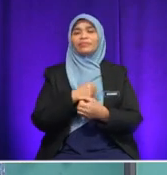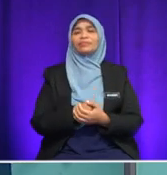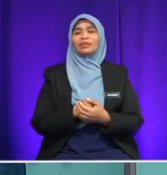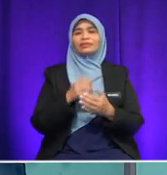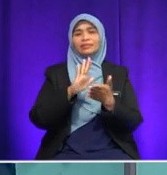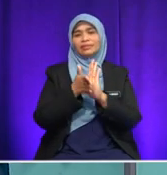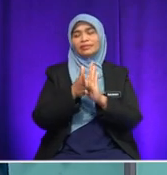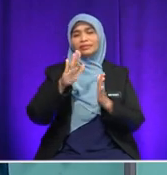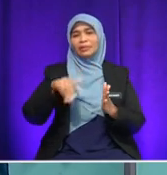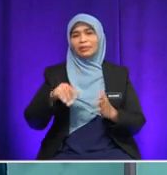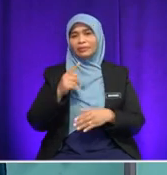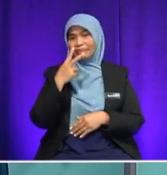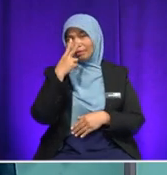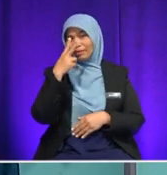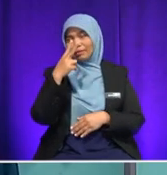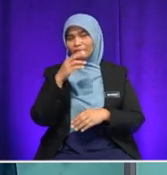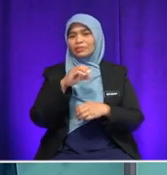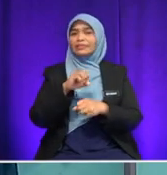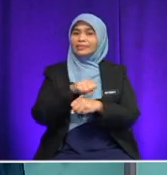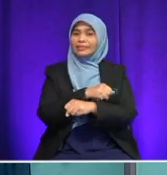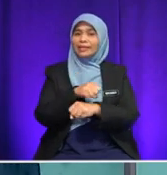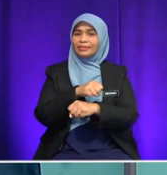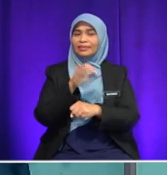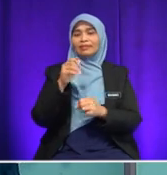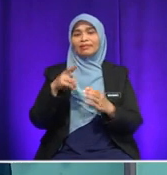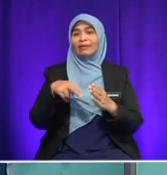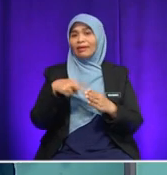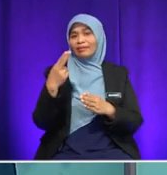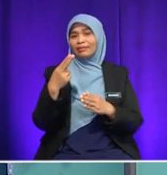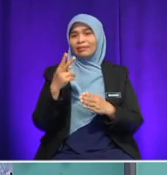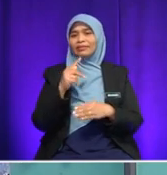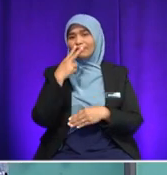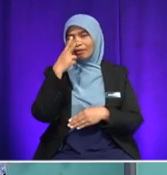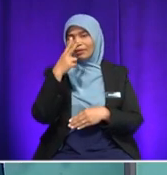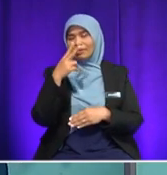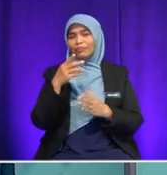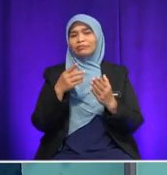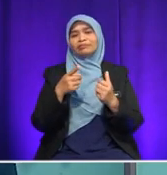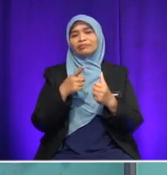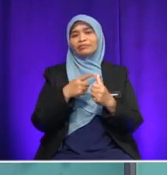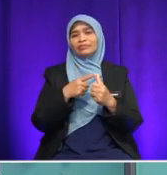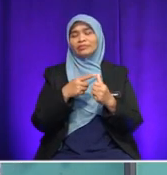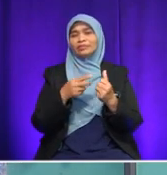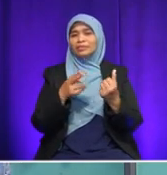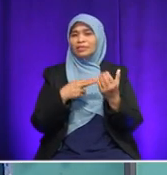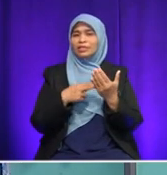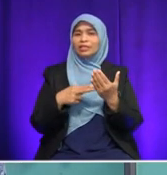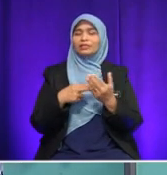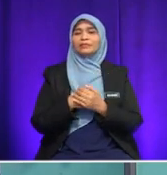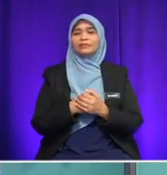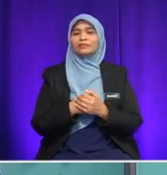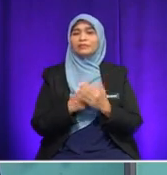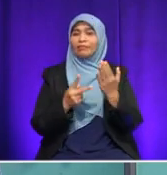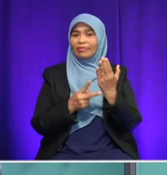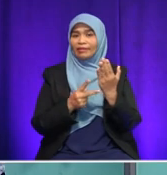sebelum kita tengok sajak yang terhasil itu, kita tengok dulu teknik-teknik untuk menghasilkan karya adaptasi.